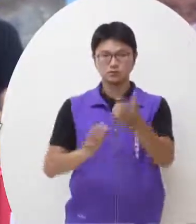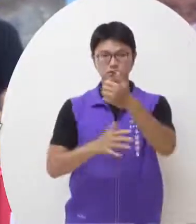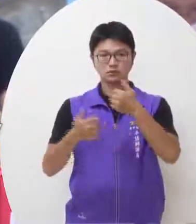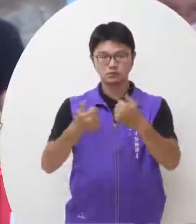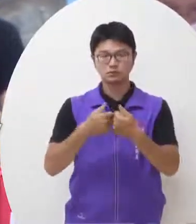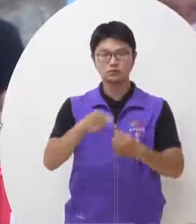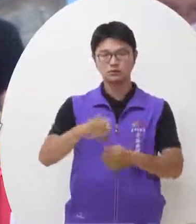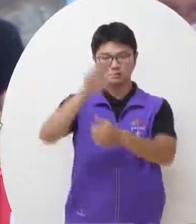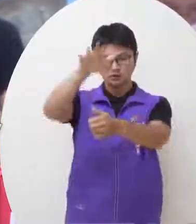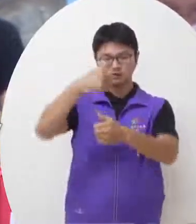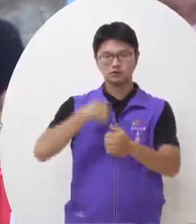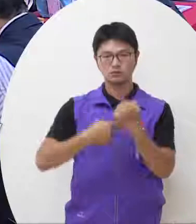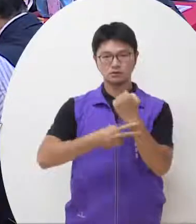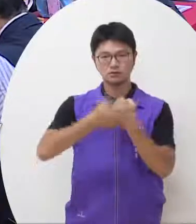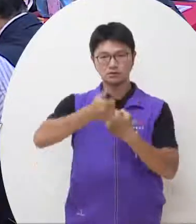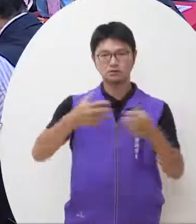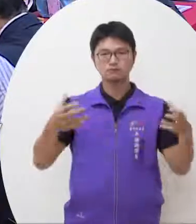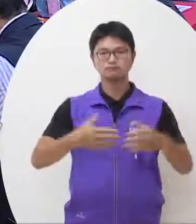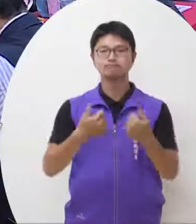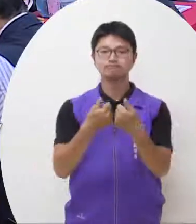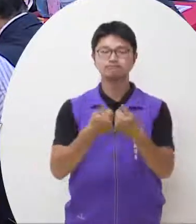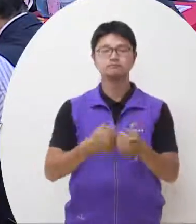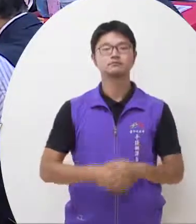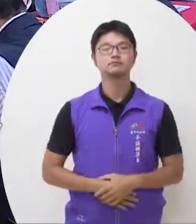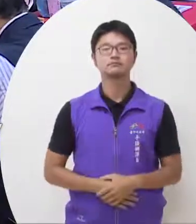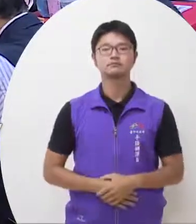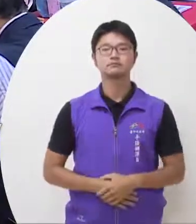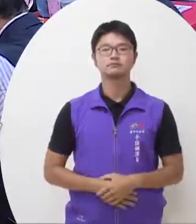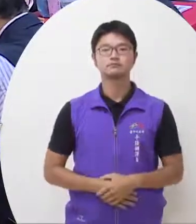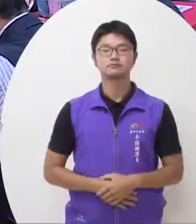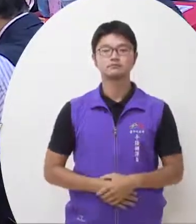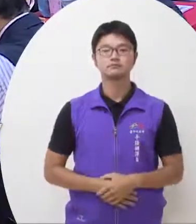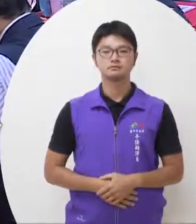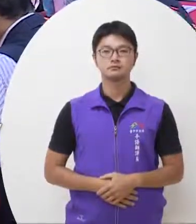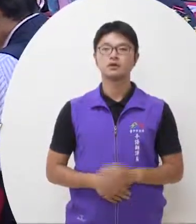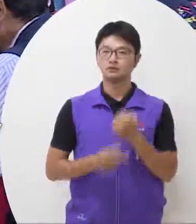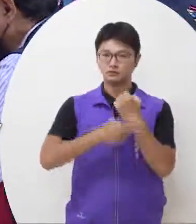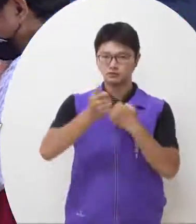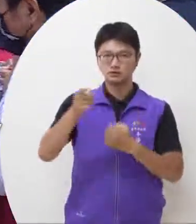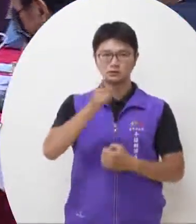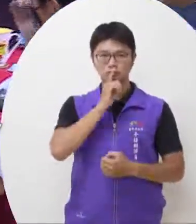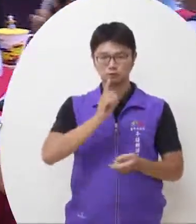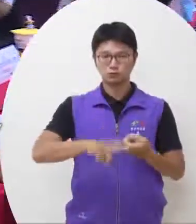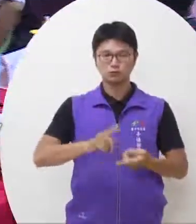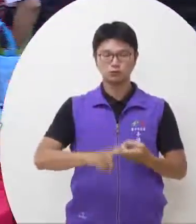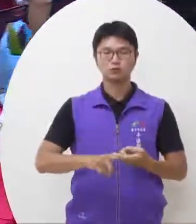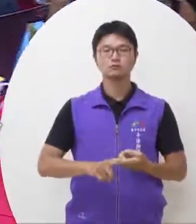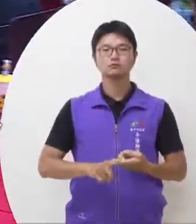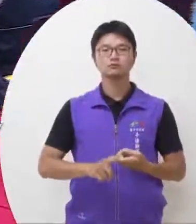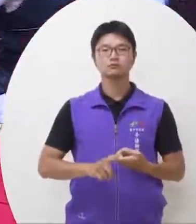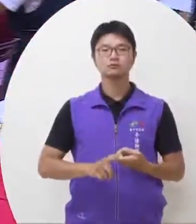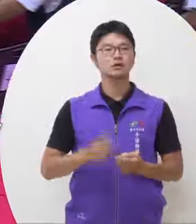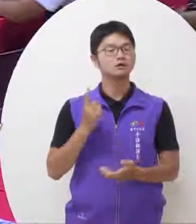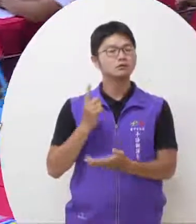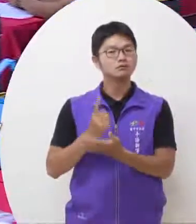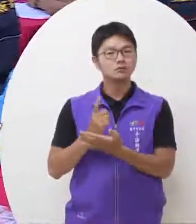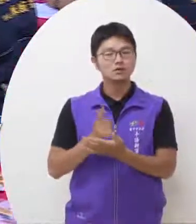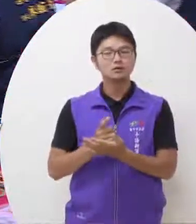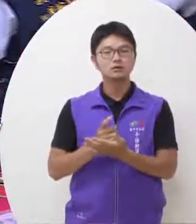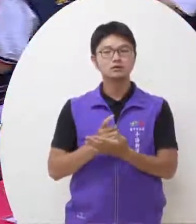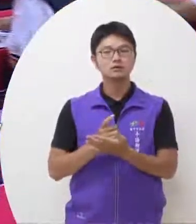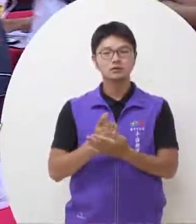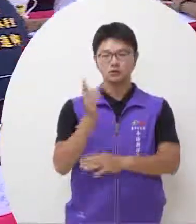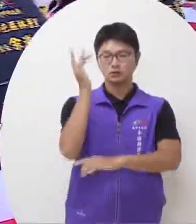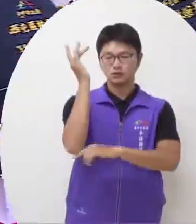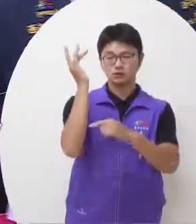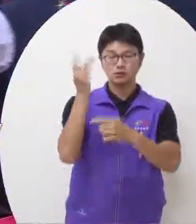参与，好，谢谢。 对，李长讲这个有道理哈，因为为什么？因为每次这个户数人士对